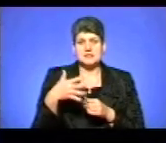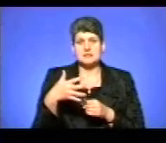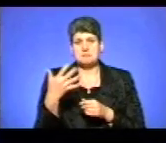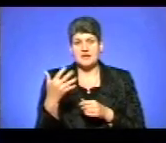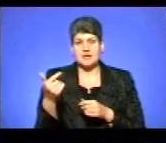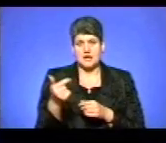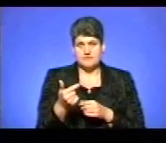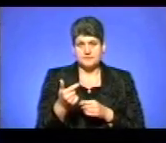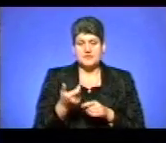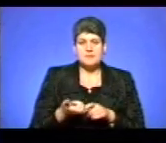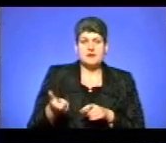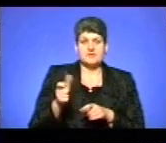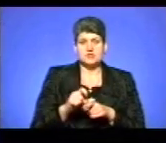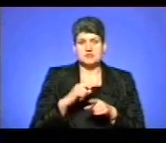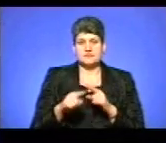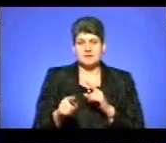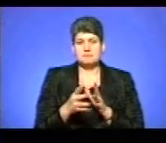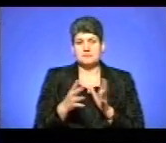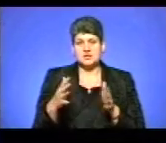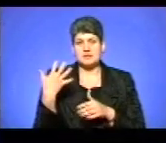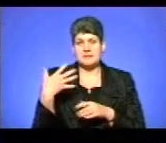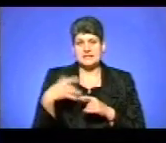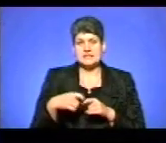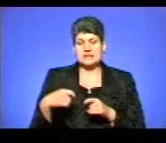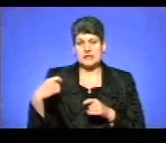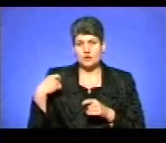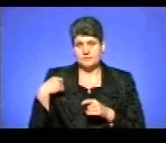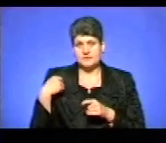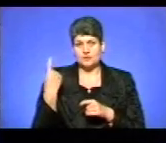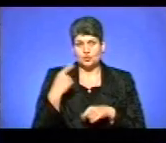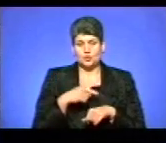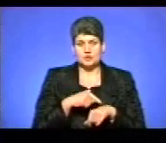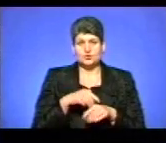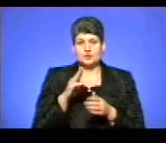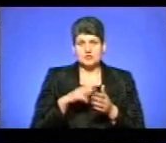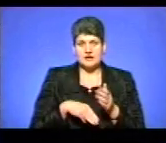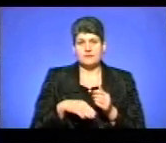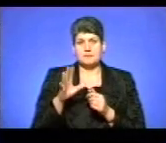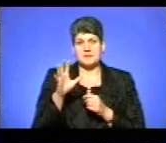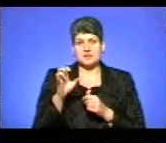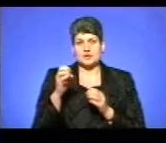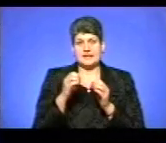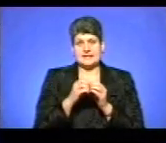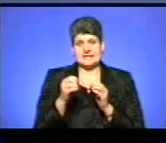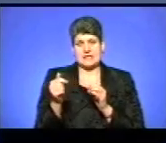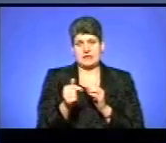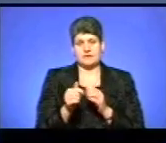гривень. За перевищення швидкості більше як на 50 км за годину – штраф 510 гривень.